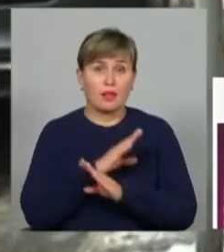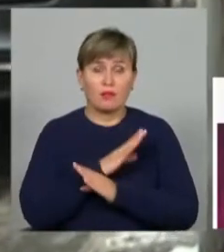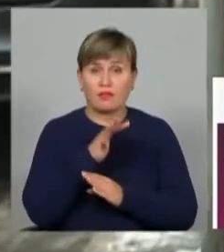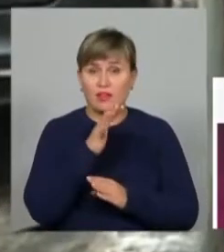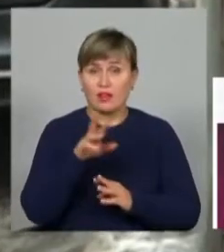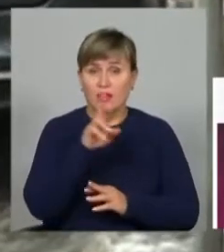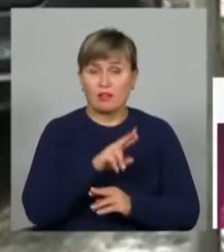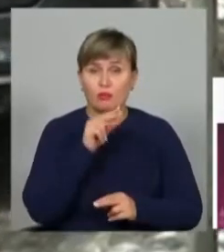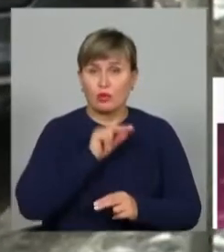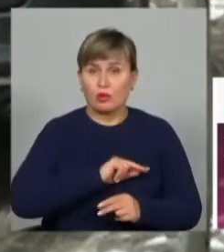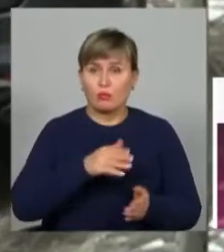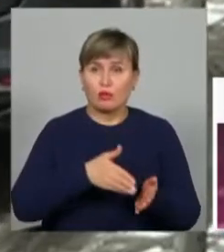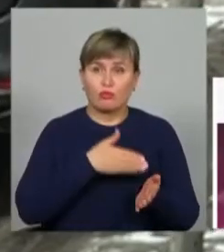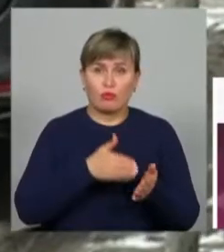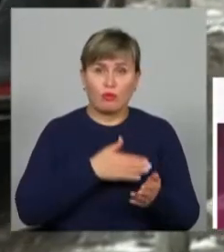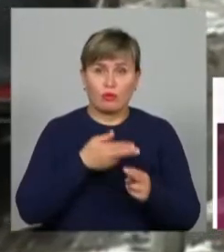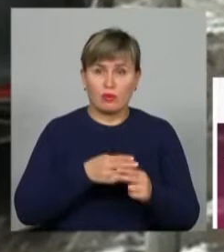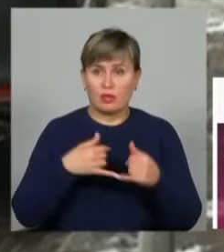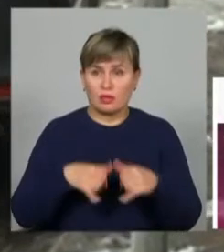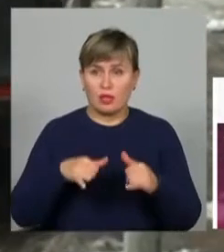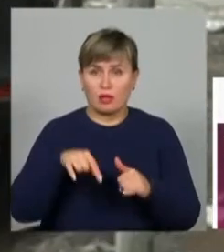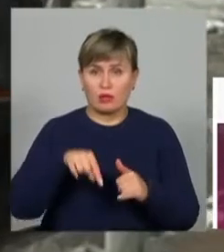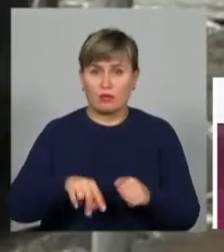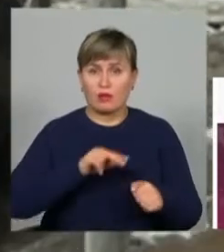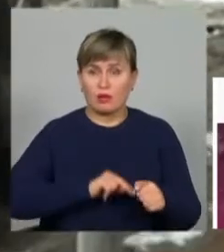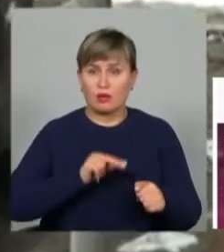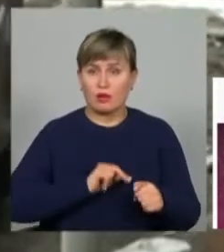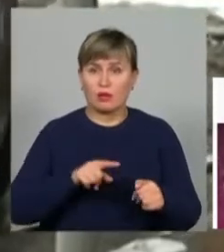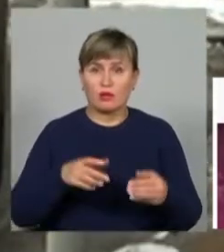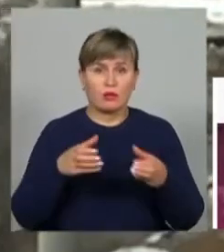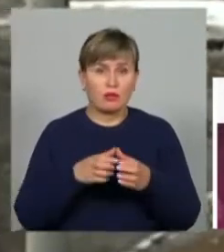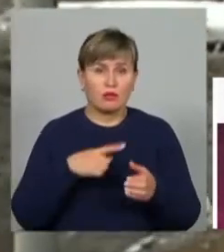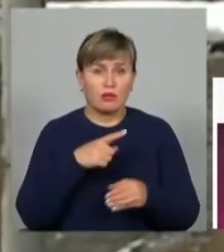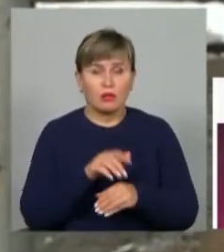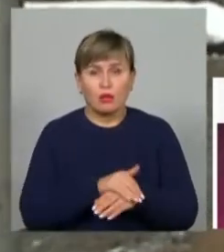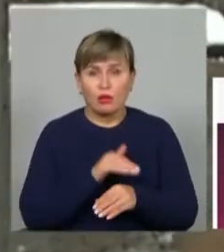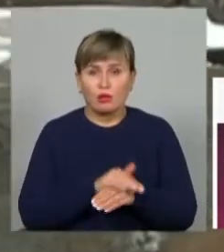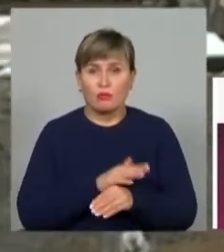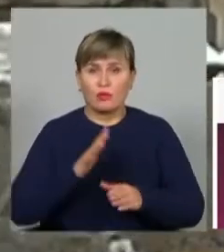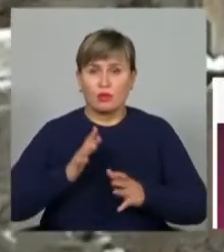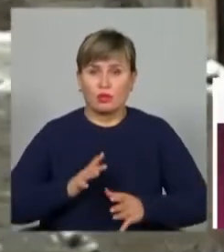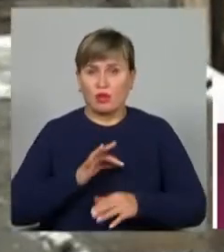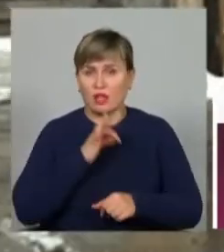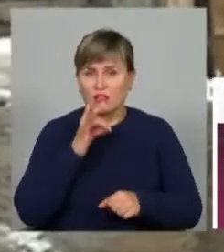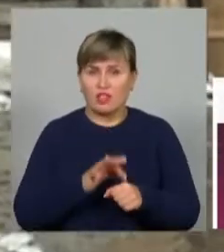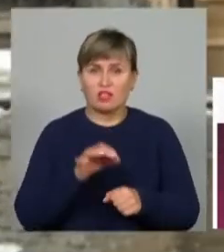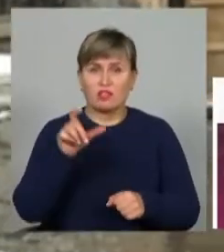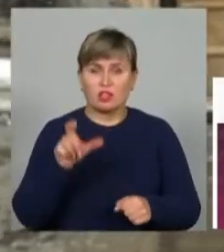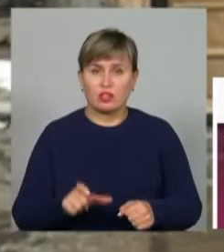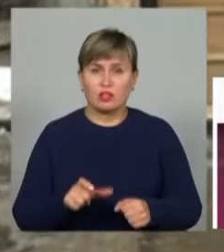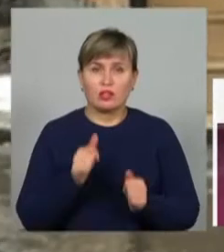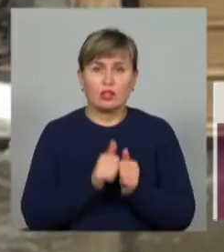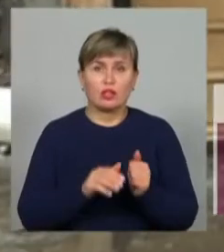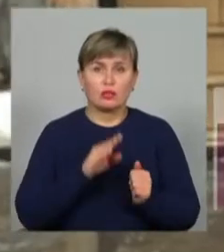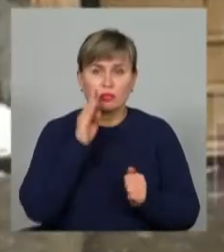беспорядков мужчина работал дворником в этой столовой близ своего дома. Коллеги характеризуют его как доброго, надежного и ответственного человека. Каждое